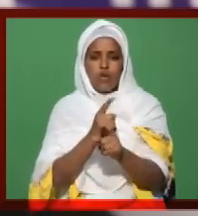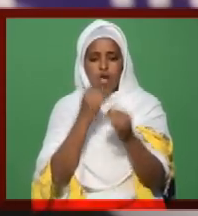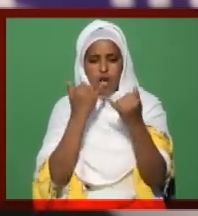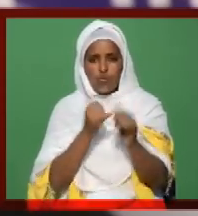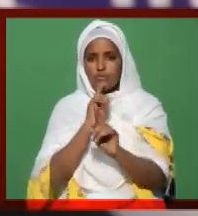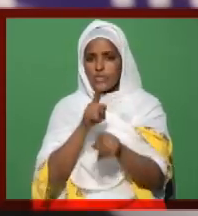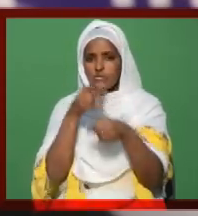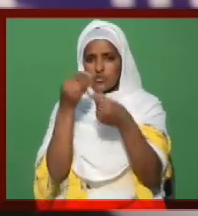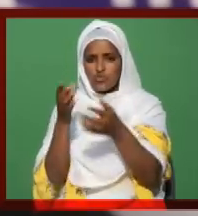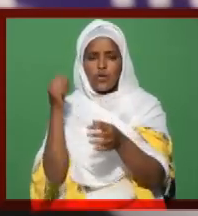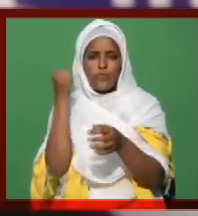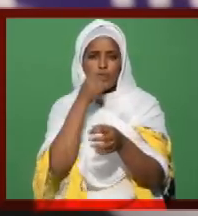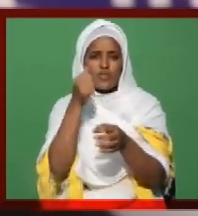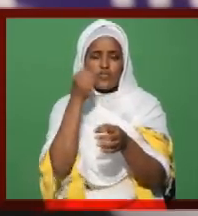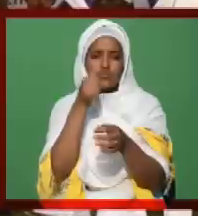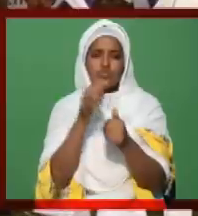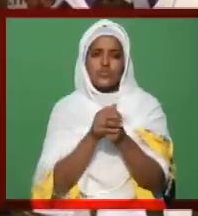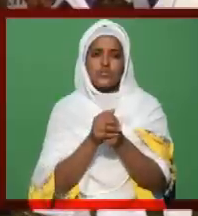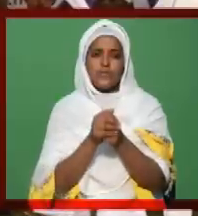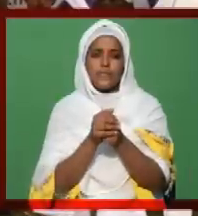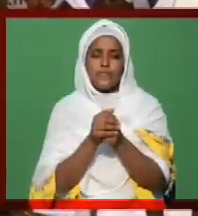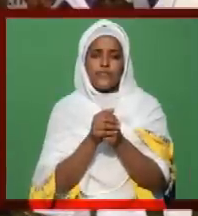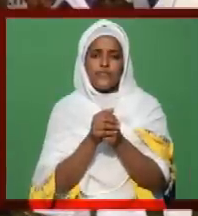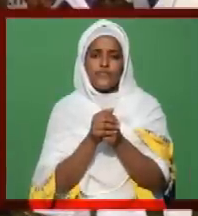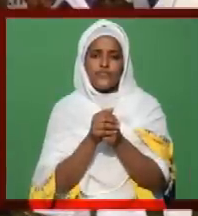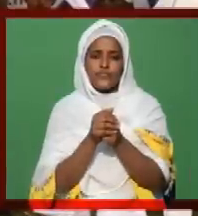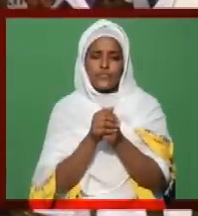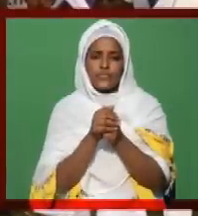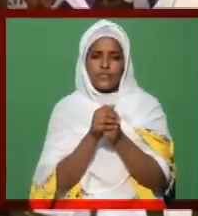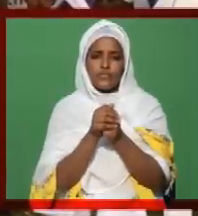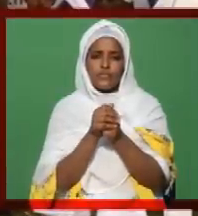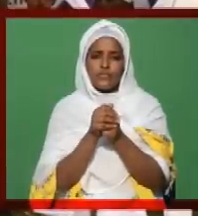السوتان بس يتو تشيت